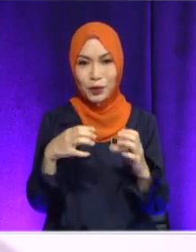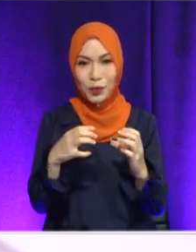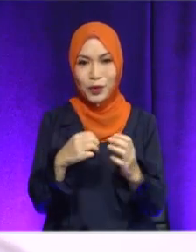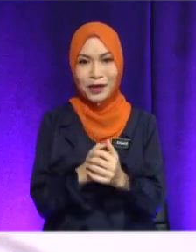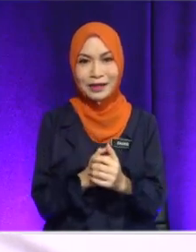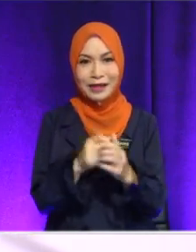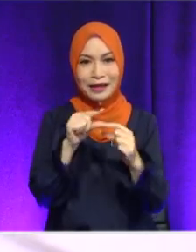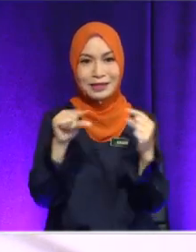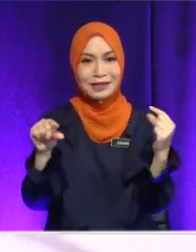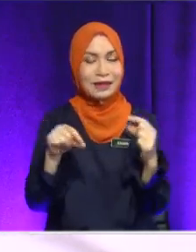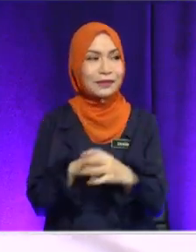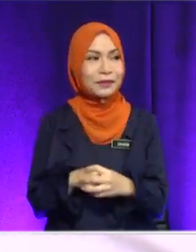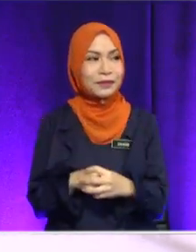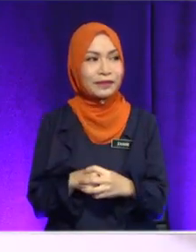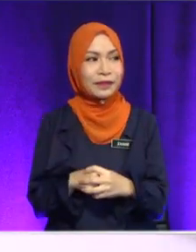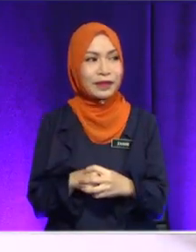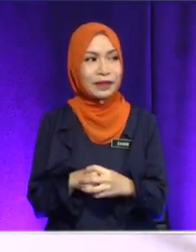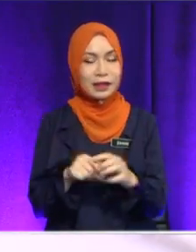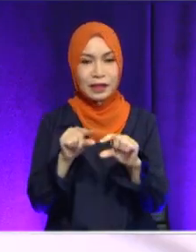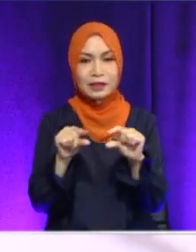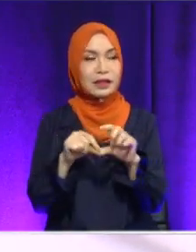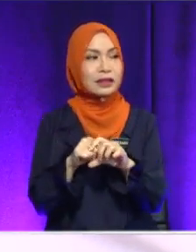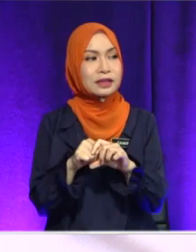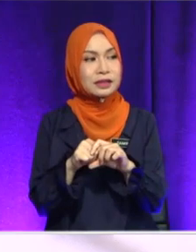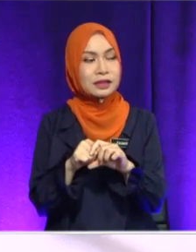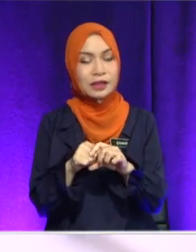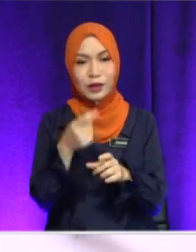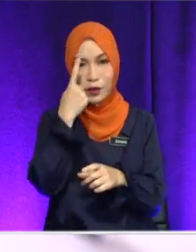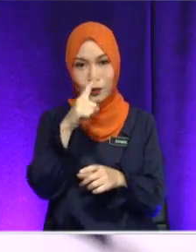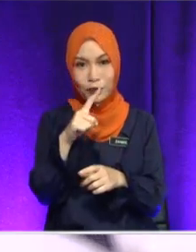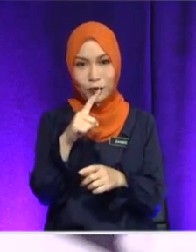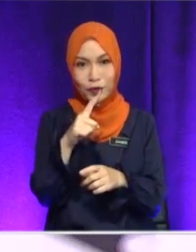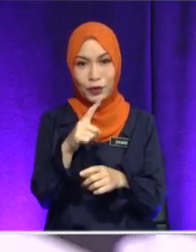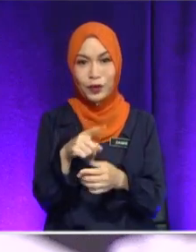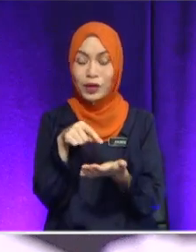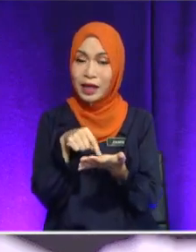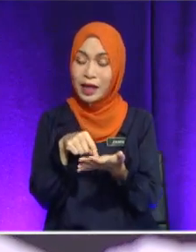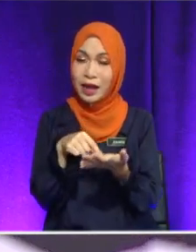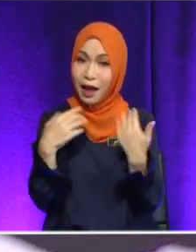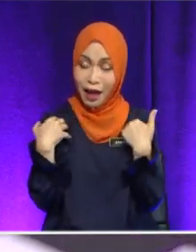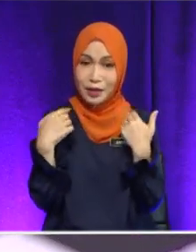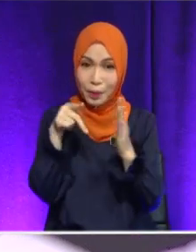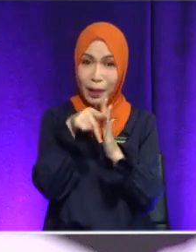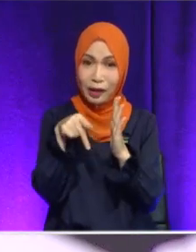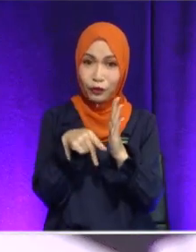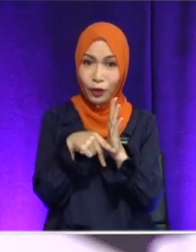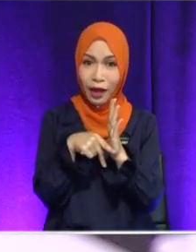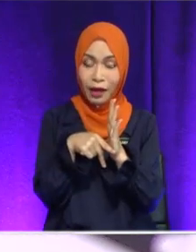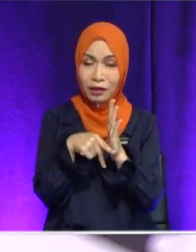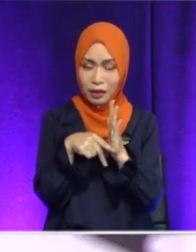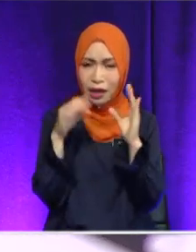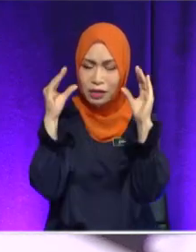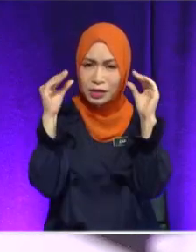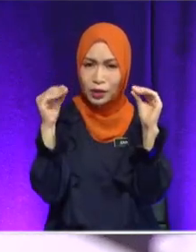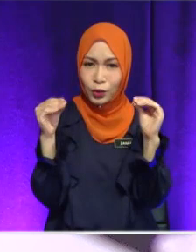untuk buat bagian belakang ada peraturan-peraturan juga bergantung kepada pelukis